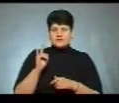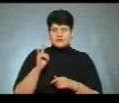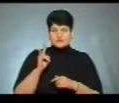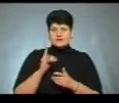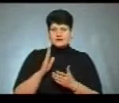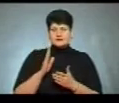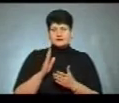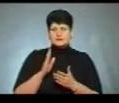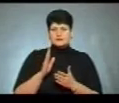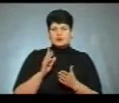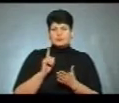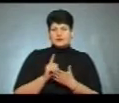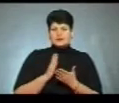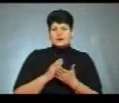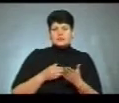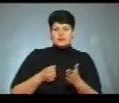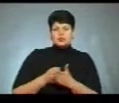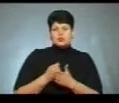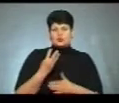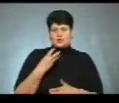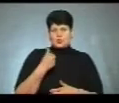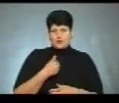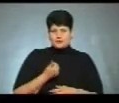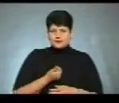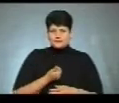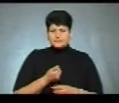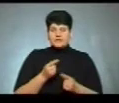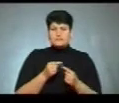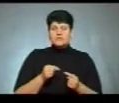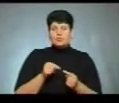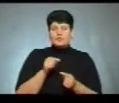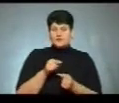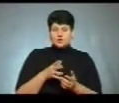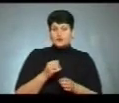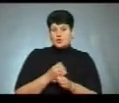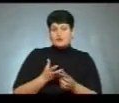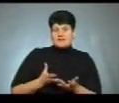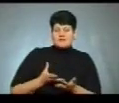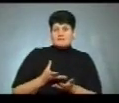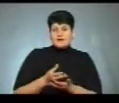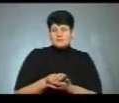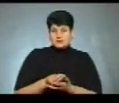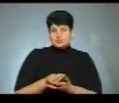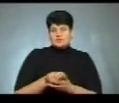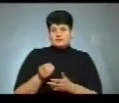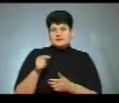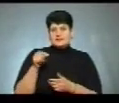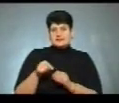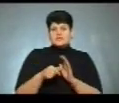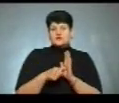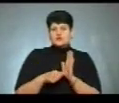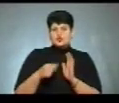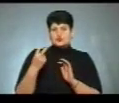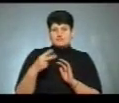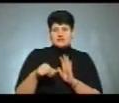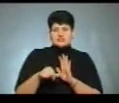мати до 3 років. Відповідно, за це здійснюється виплата у розмірі